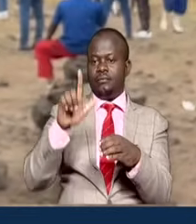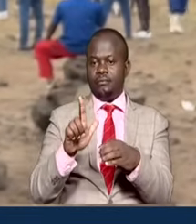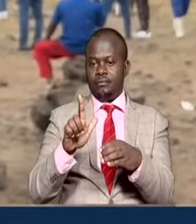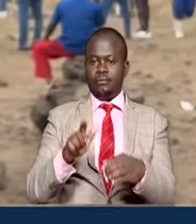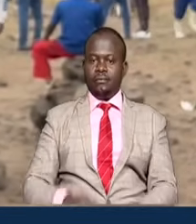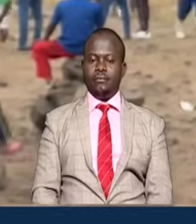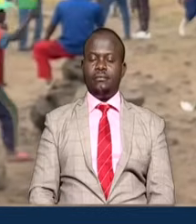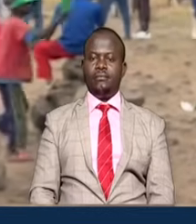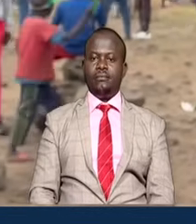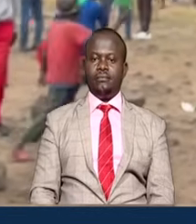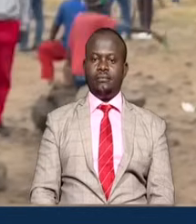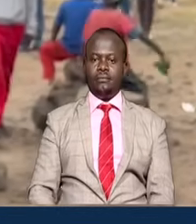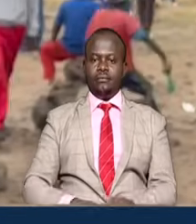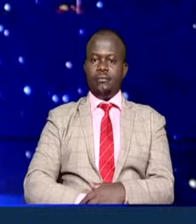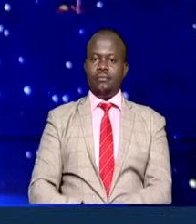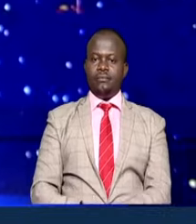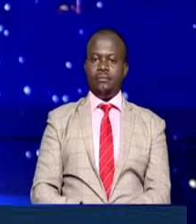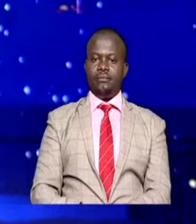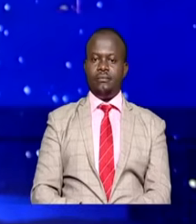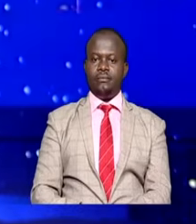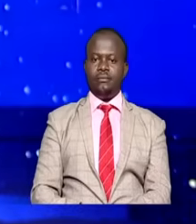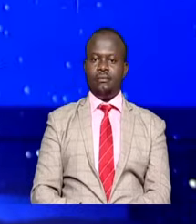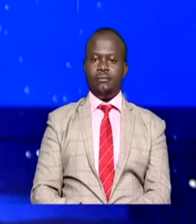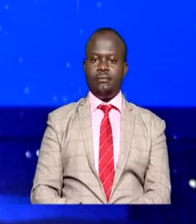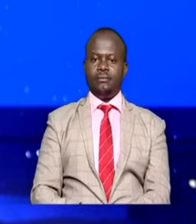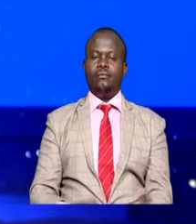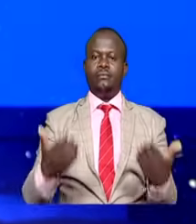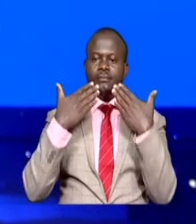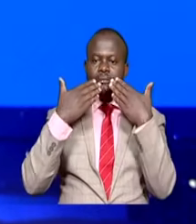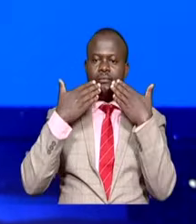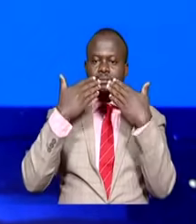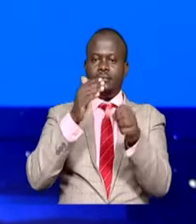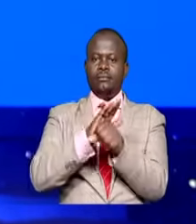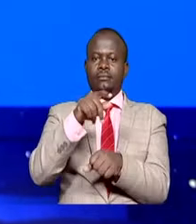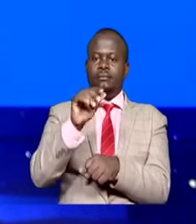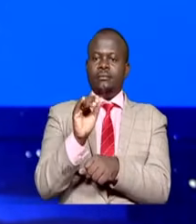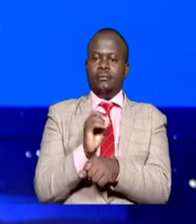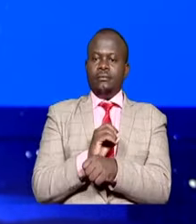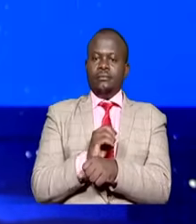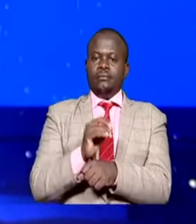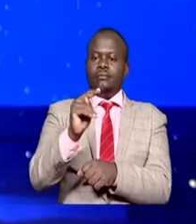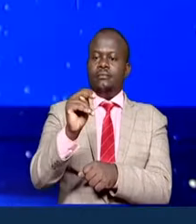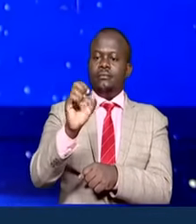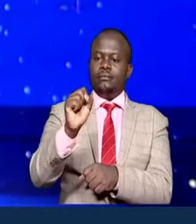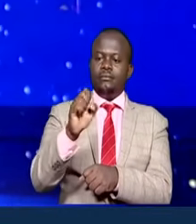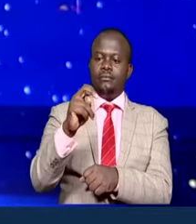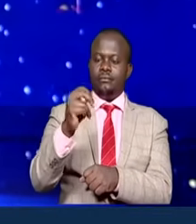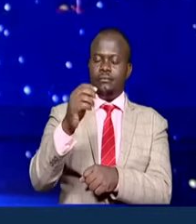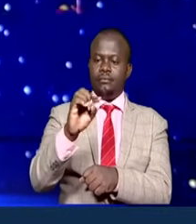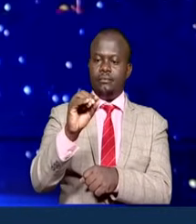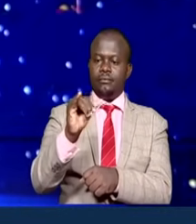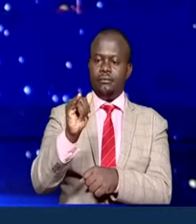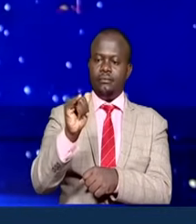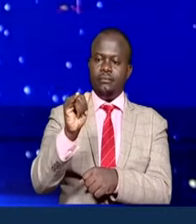Pio, Ubuza Rwanda, Musanze. Urakoze cyane Pio. Sengiyumva Jean Bivier we wiyamamaza